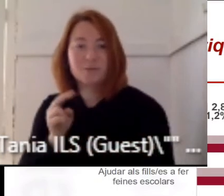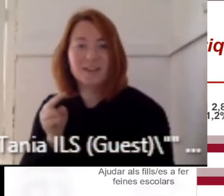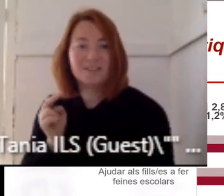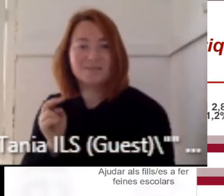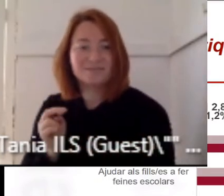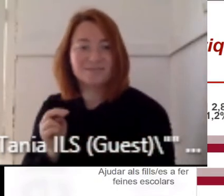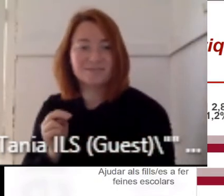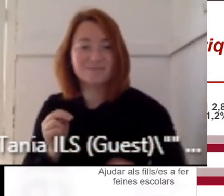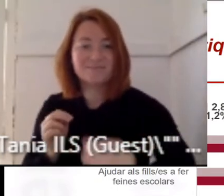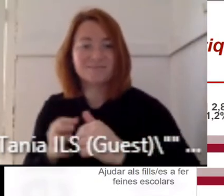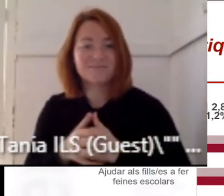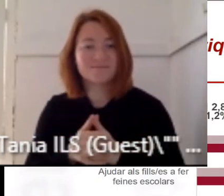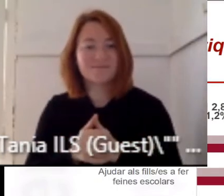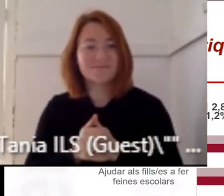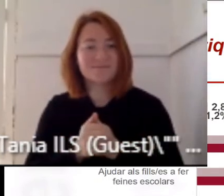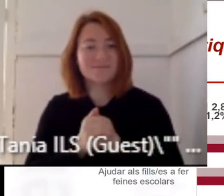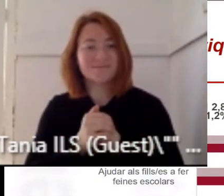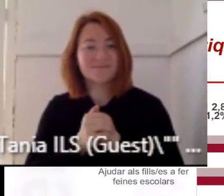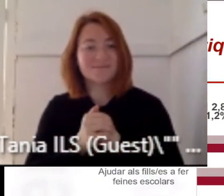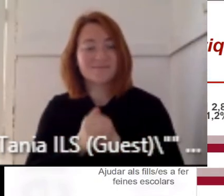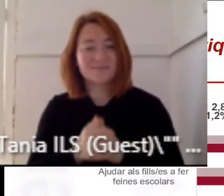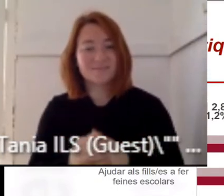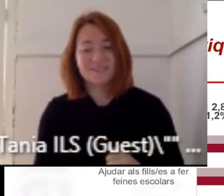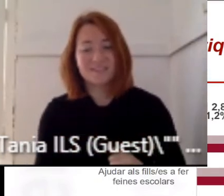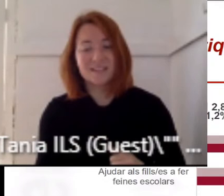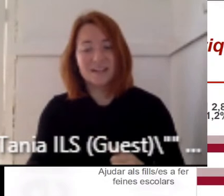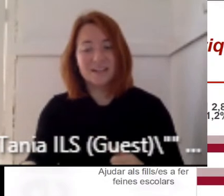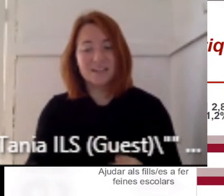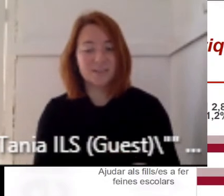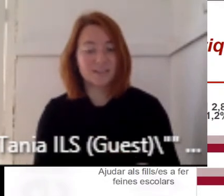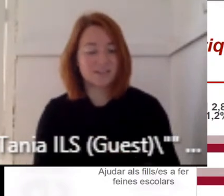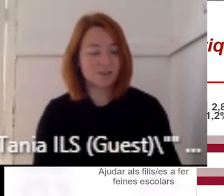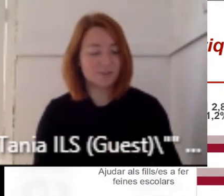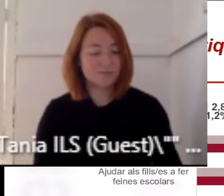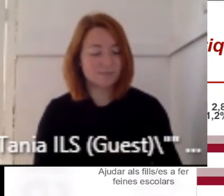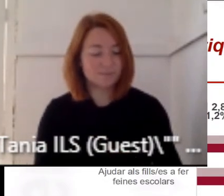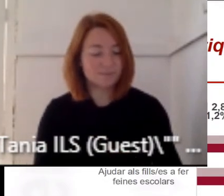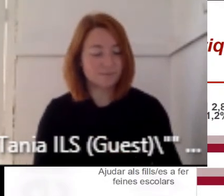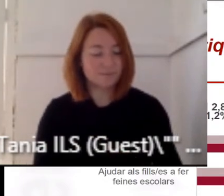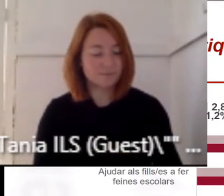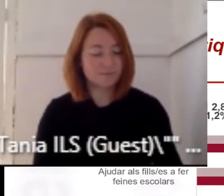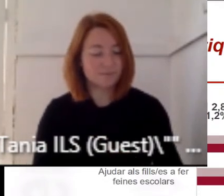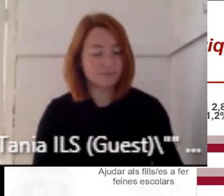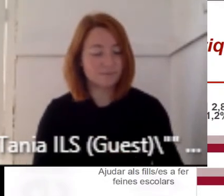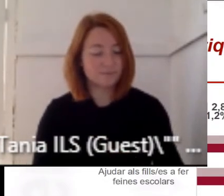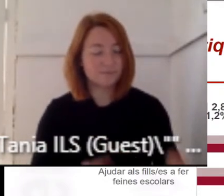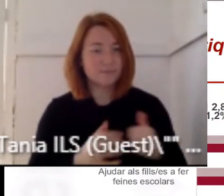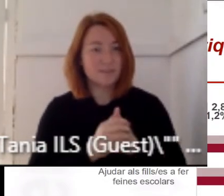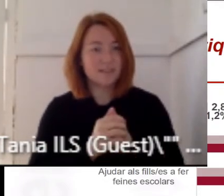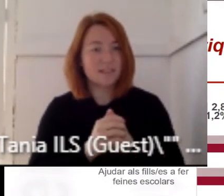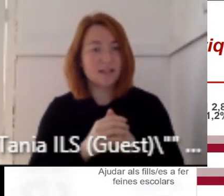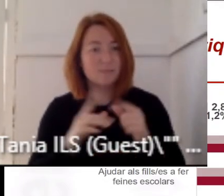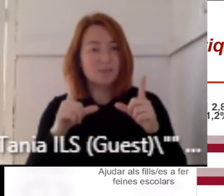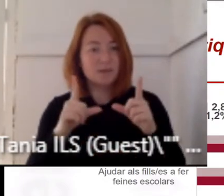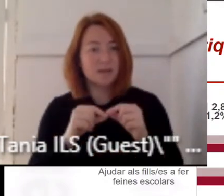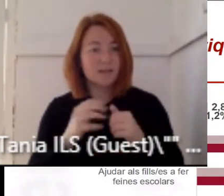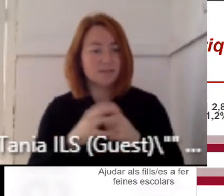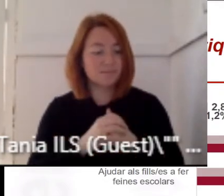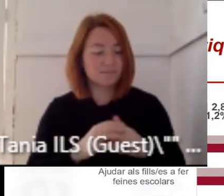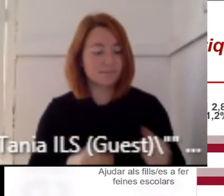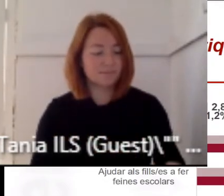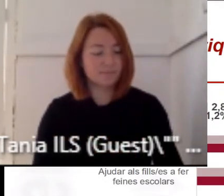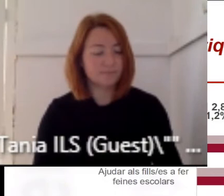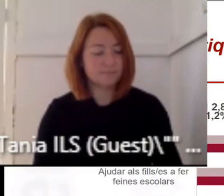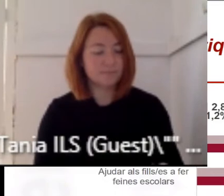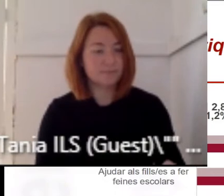de laboral o familiar i de cura. S'han enfortit, diguem o endurit, aquestes segones i